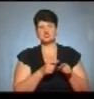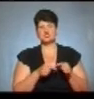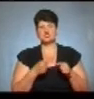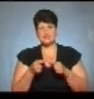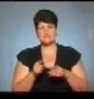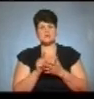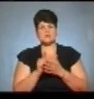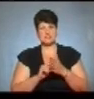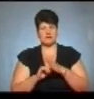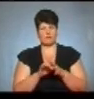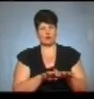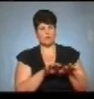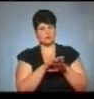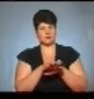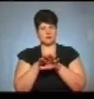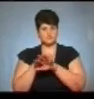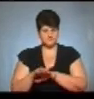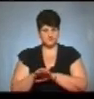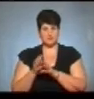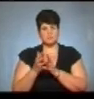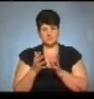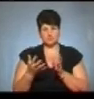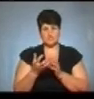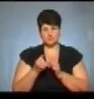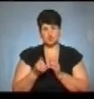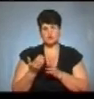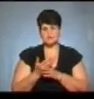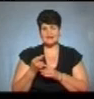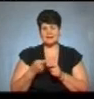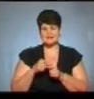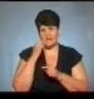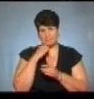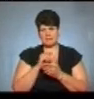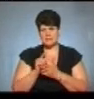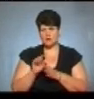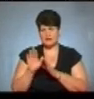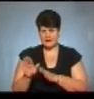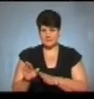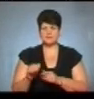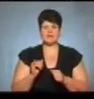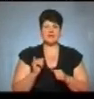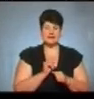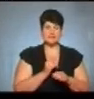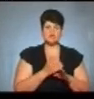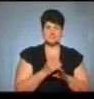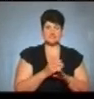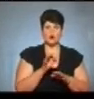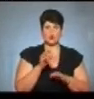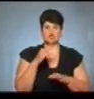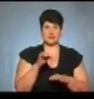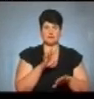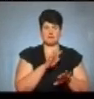більша частина через пенсійний фонд, бо більше одержувачів субсидій – це пенсіонери, і частина через Ощадбанк.